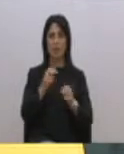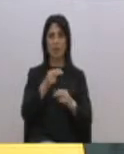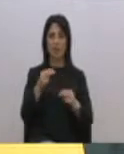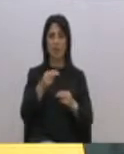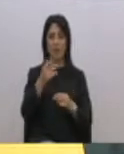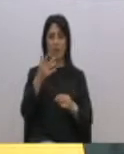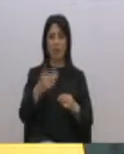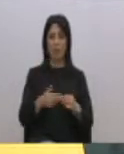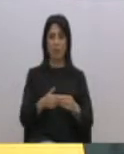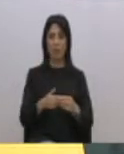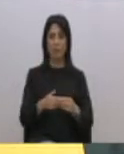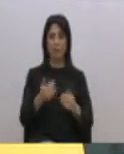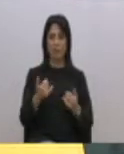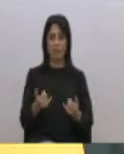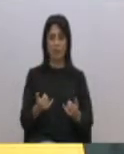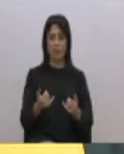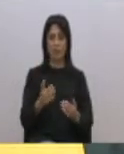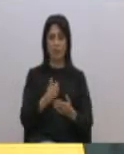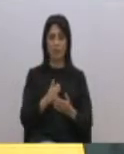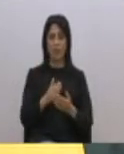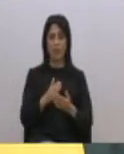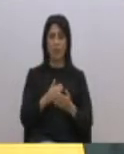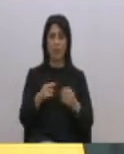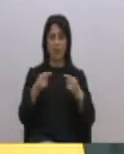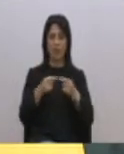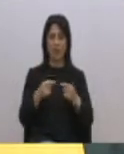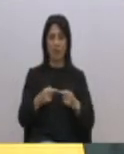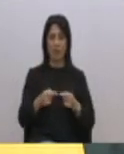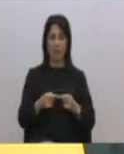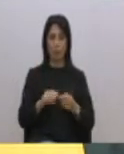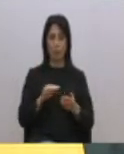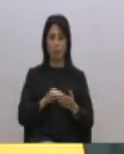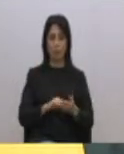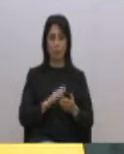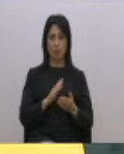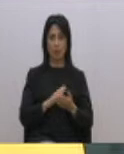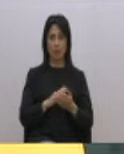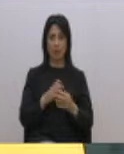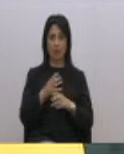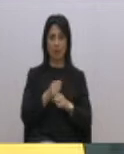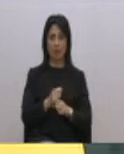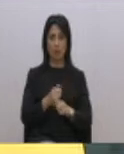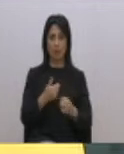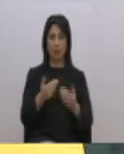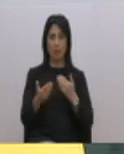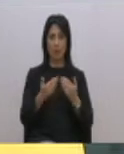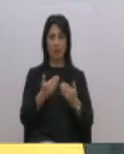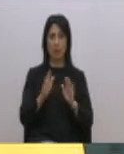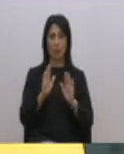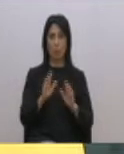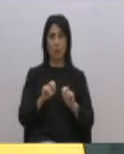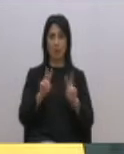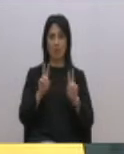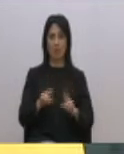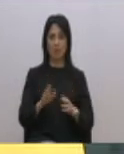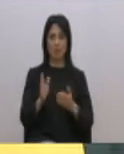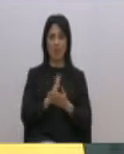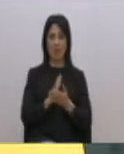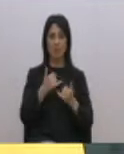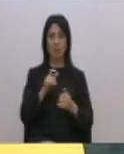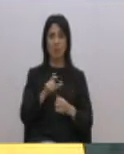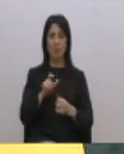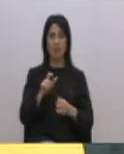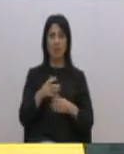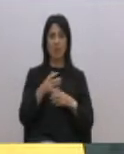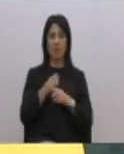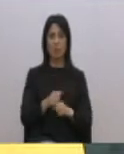თემატიკის. ანუ დღეს არის დამაზუსტებელი მითითება გაკეთებული შეზღუდვასთან მიმართებით, რომ მხოლოდ სპეციალური დანაყოფის